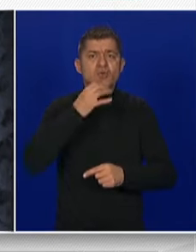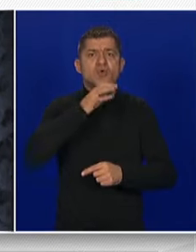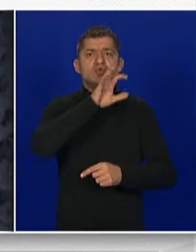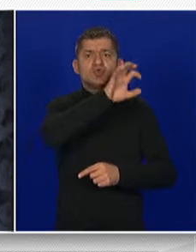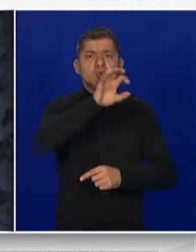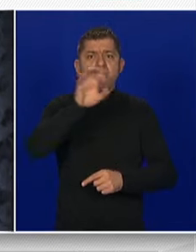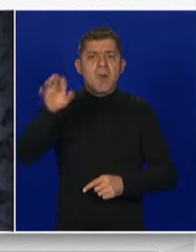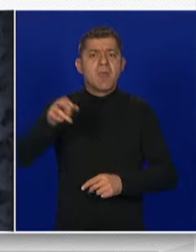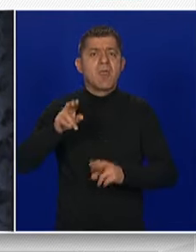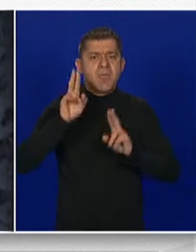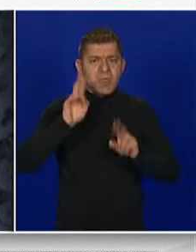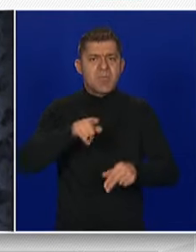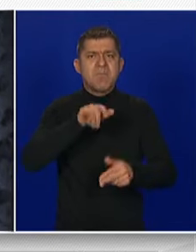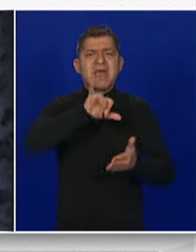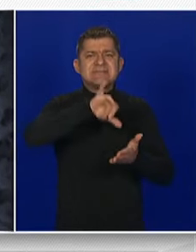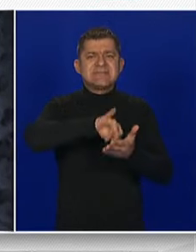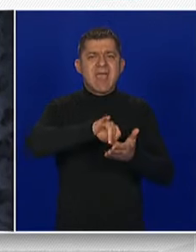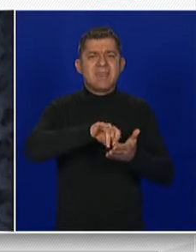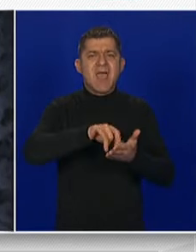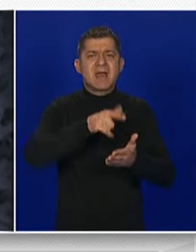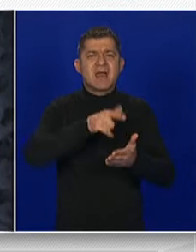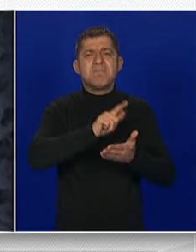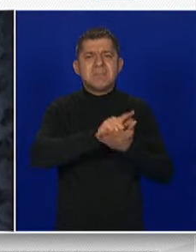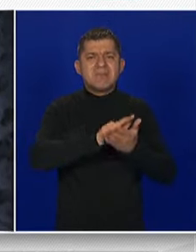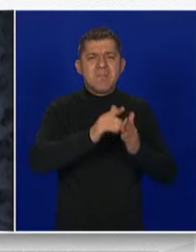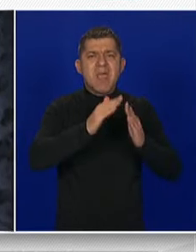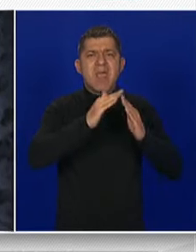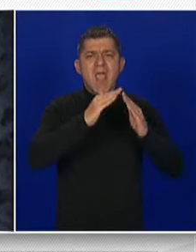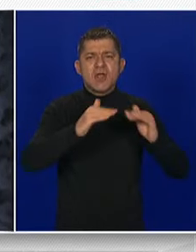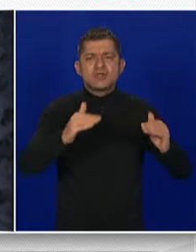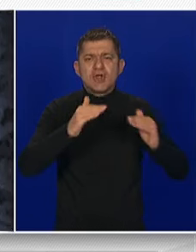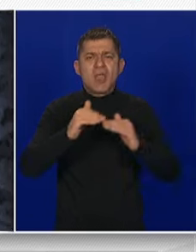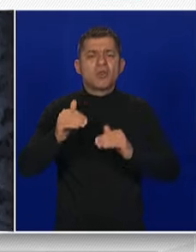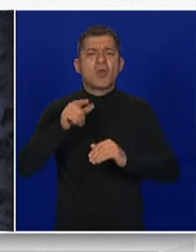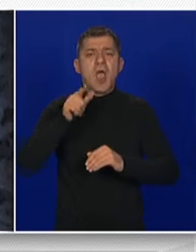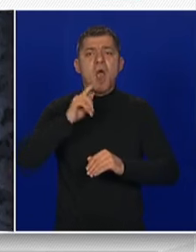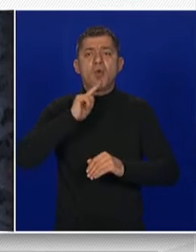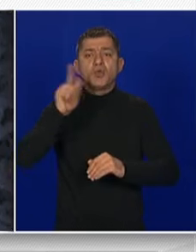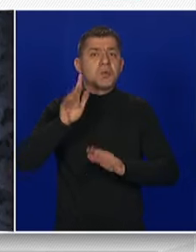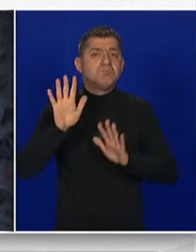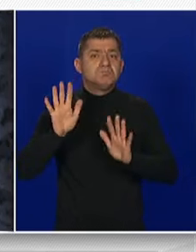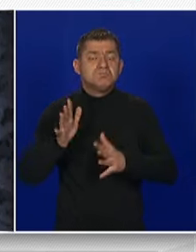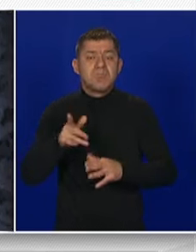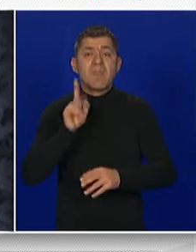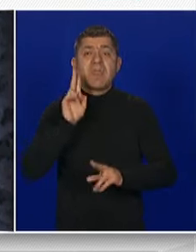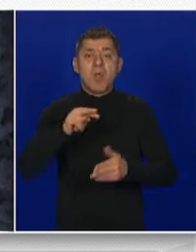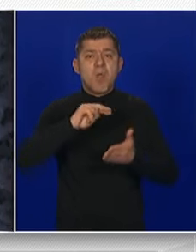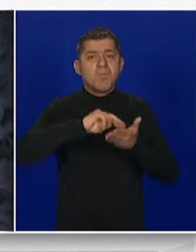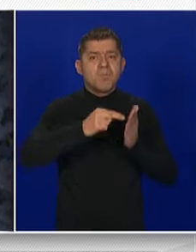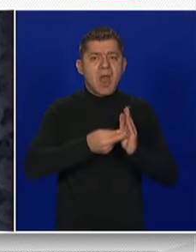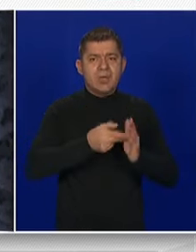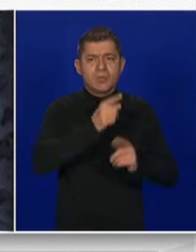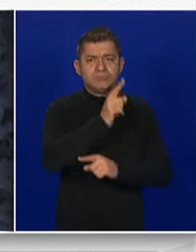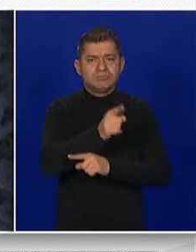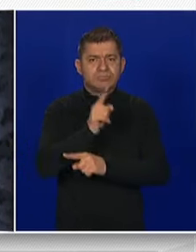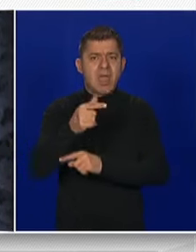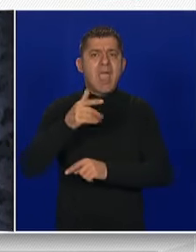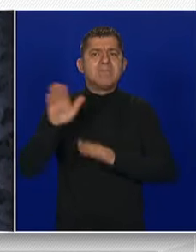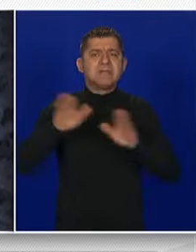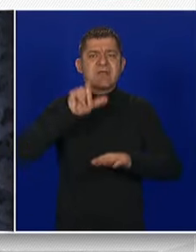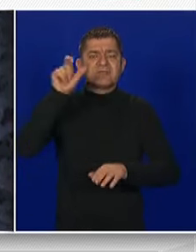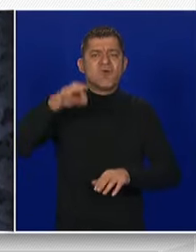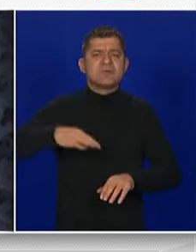do uspostave istih centara, u drugima još ne. Međutim, svi imaju vrlo jasne planove koje su dostavili Ministarstvo zdravstva